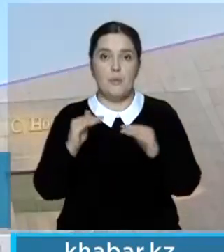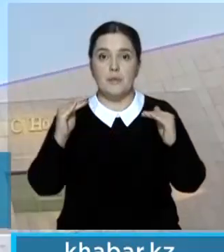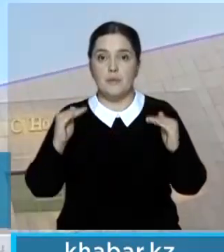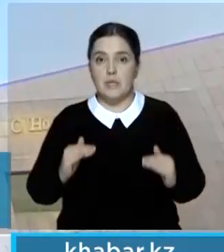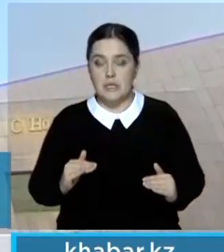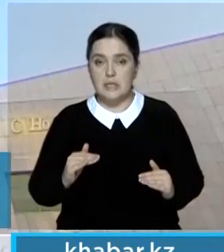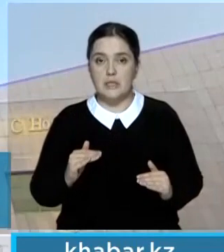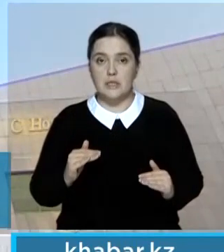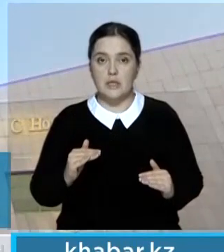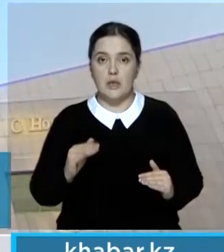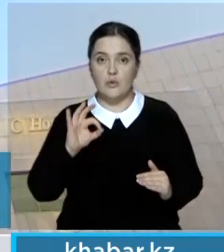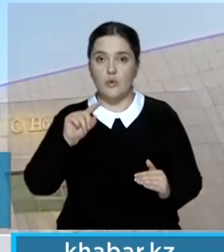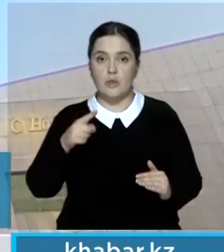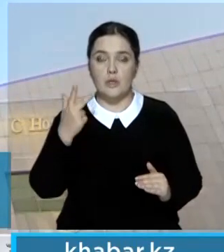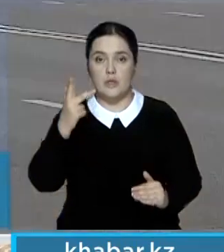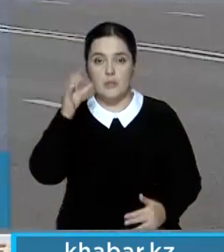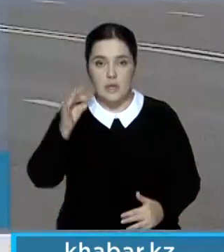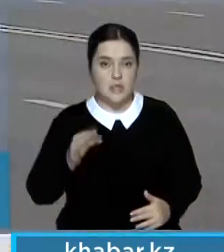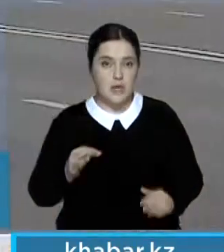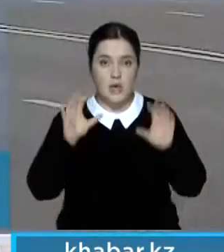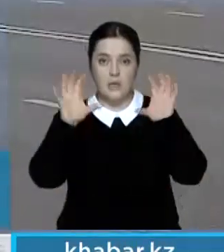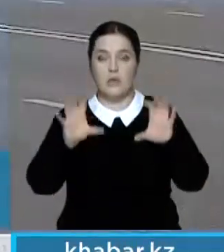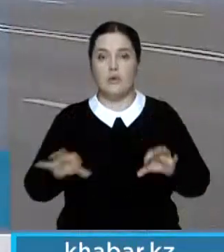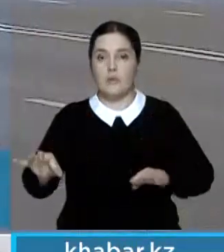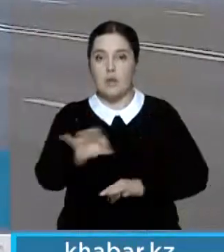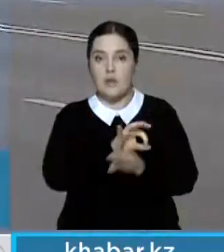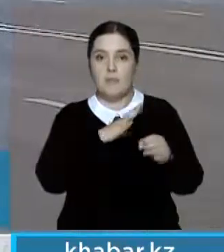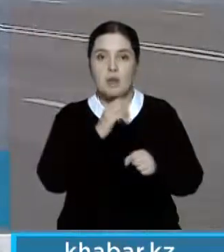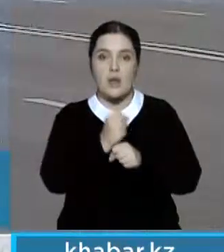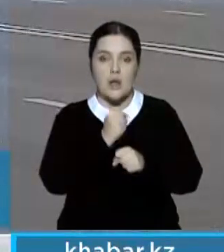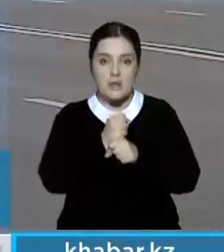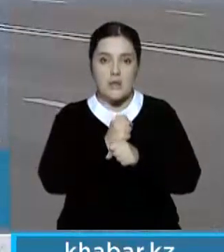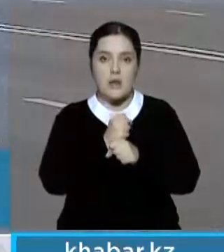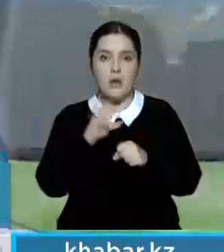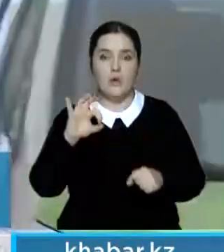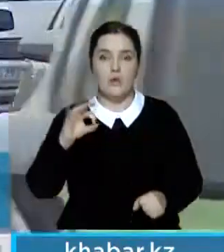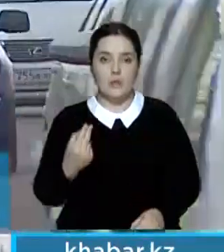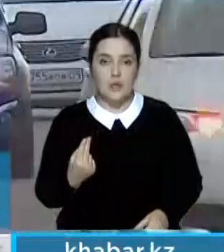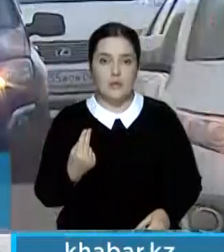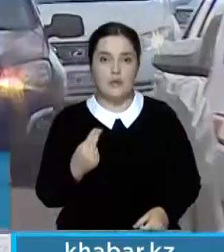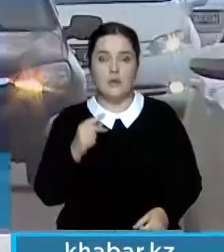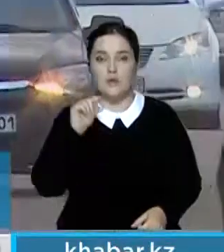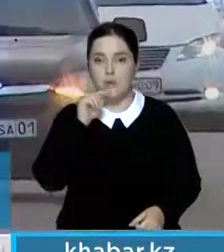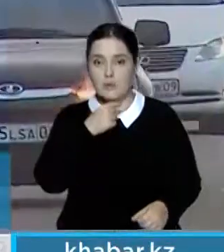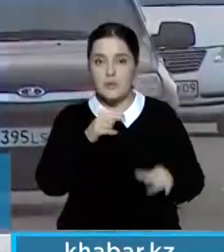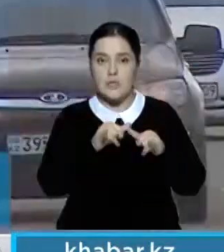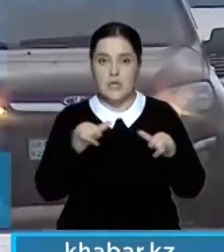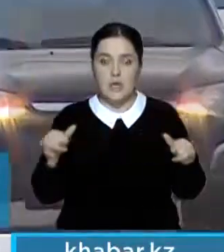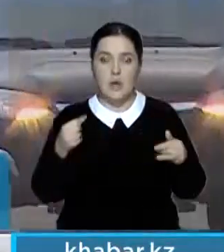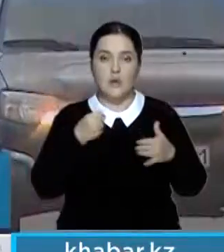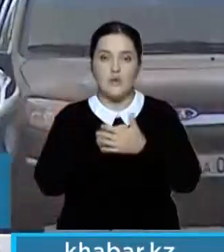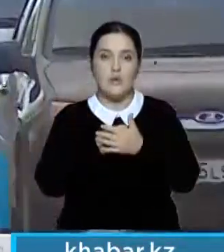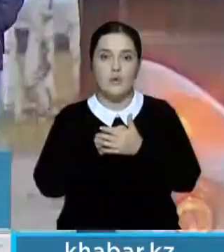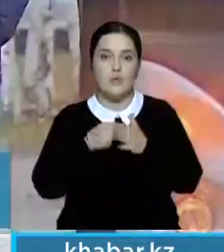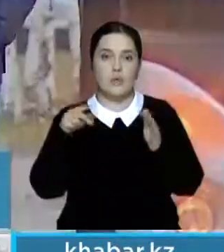он постепенно снизится на 0,3%. Законопроект был разработан на основе прогноза социально-экономического